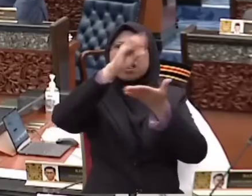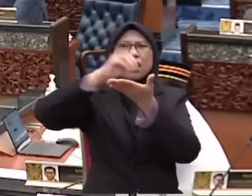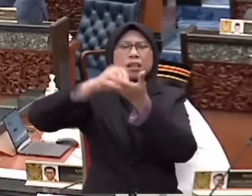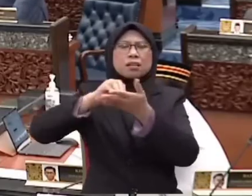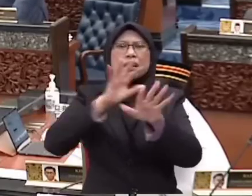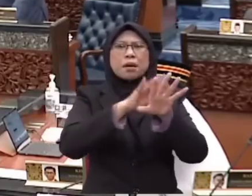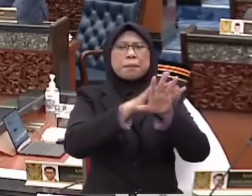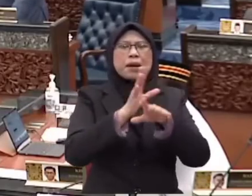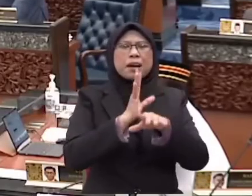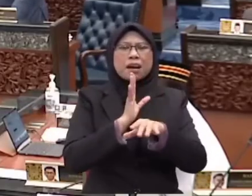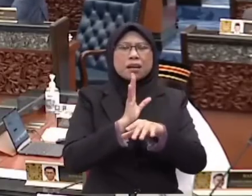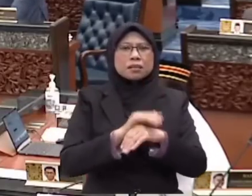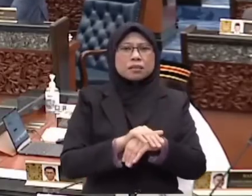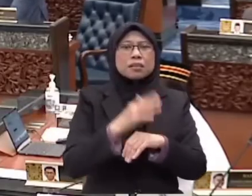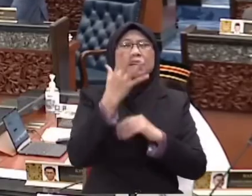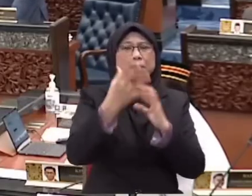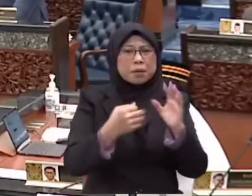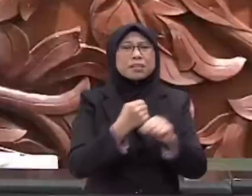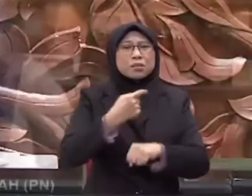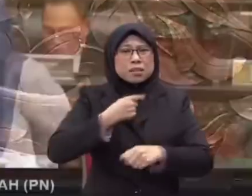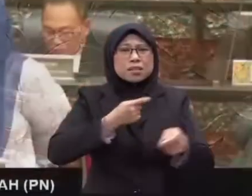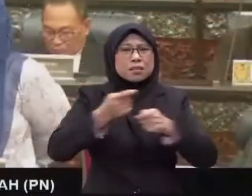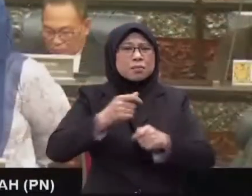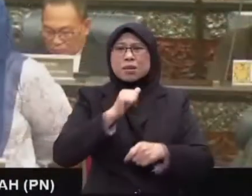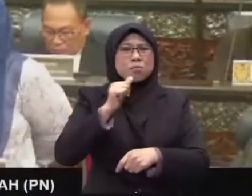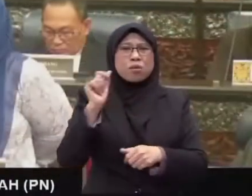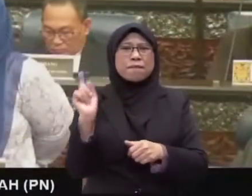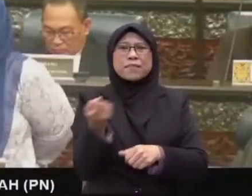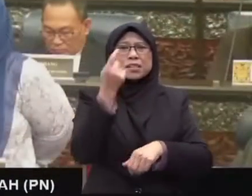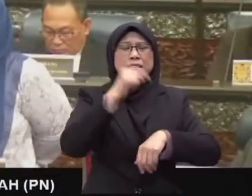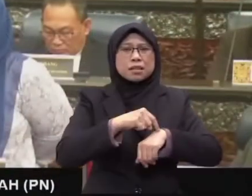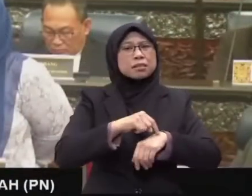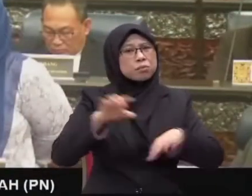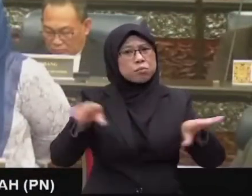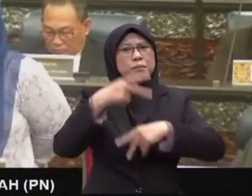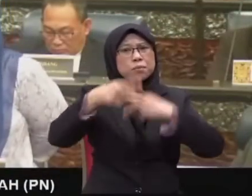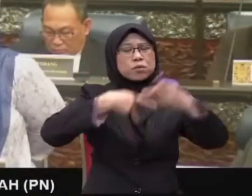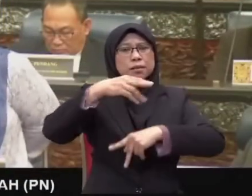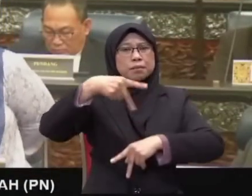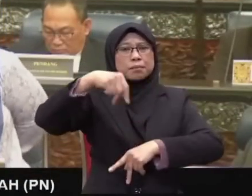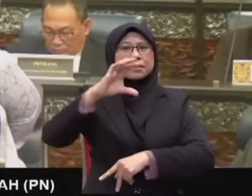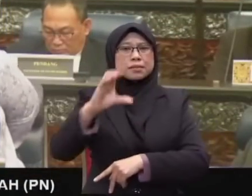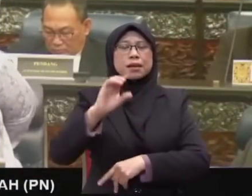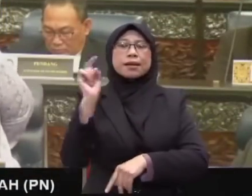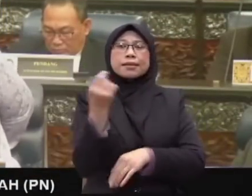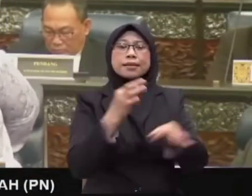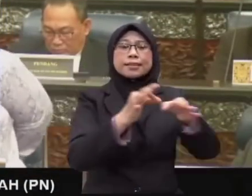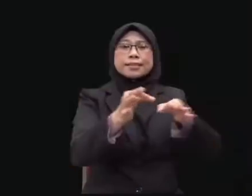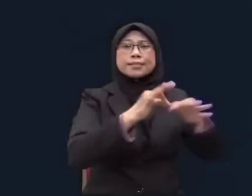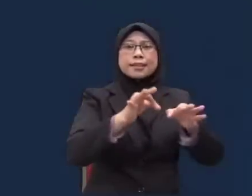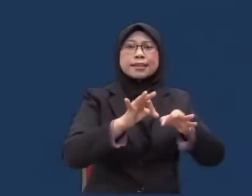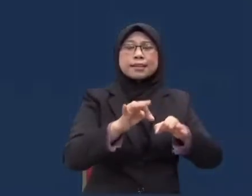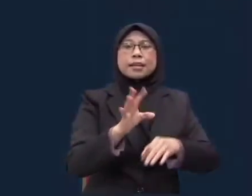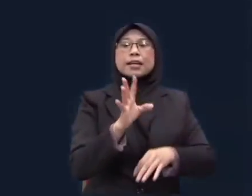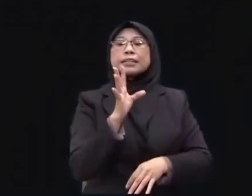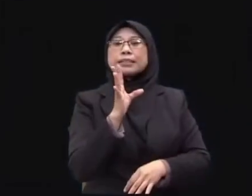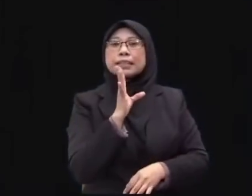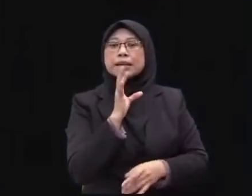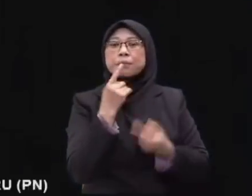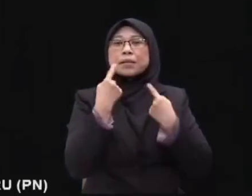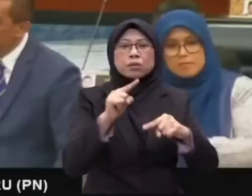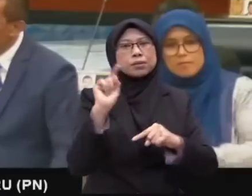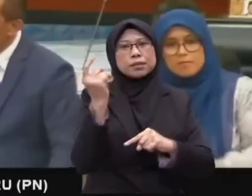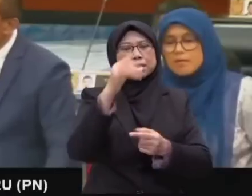PAC chairman hari ini akan 5 tahun. Bukan setahun ini. Kita buat proceeding dalam PAC hanya keterangan yang keluar daripada